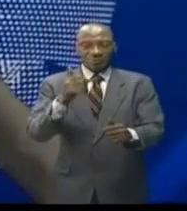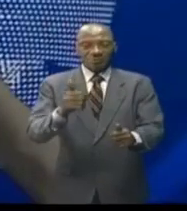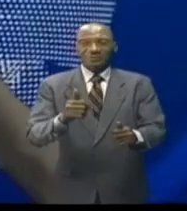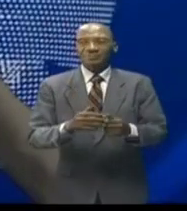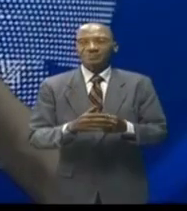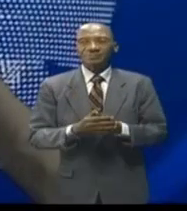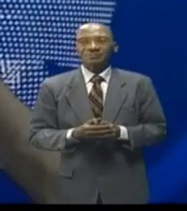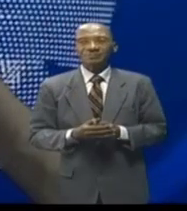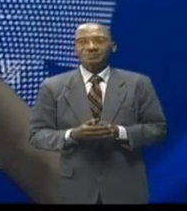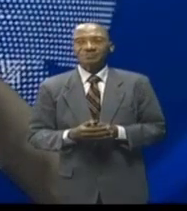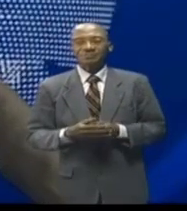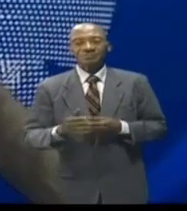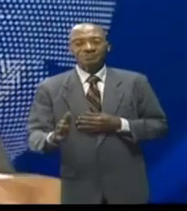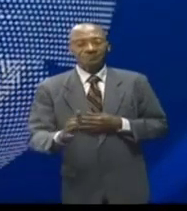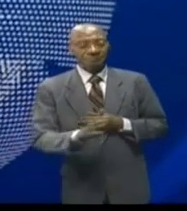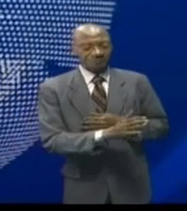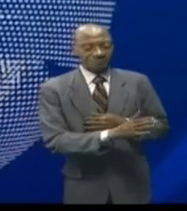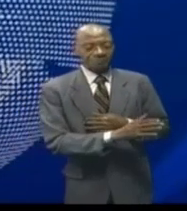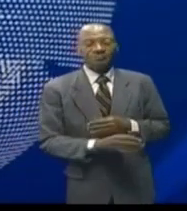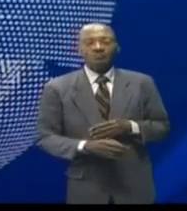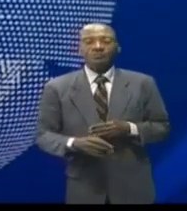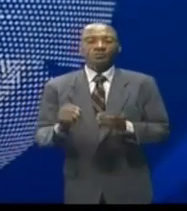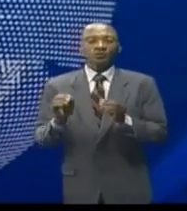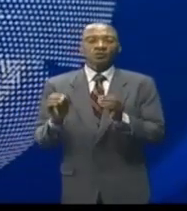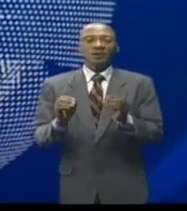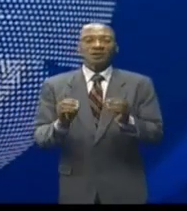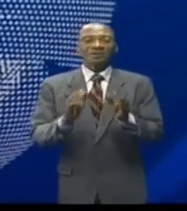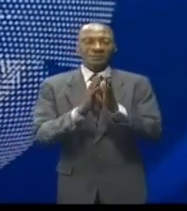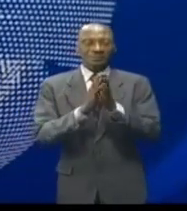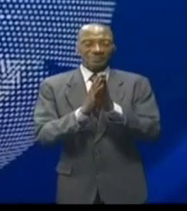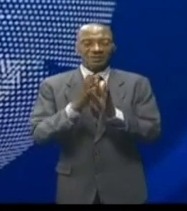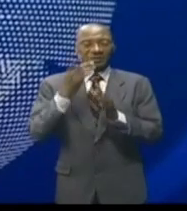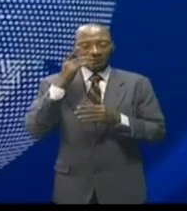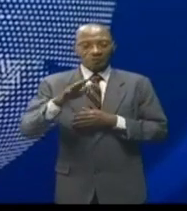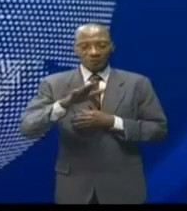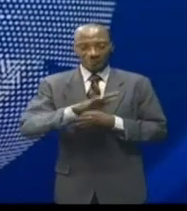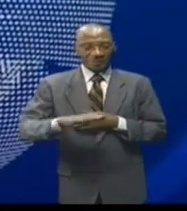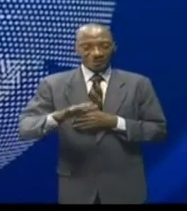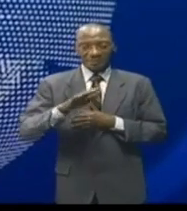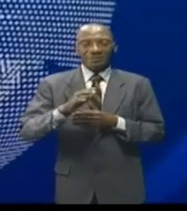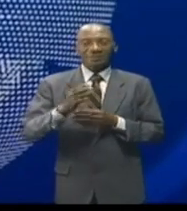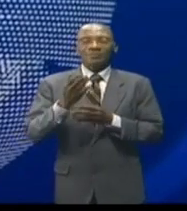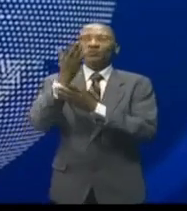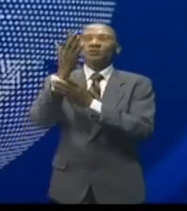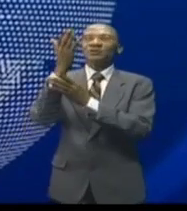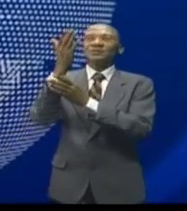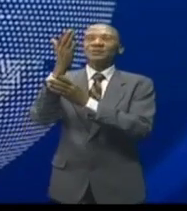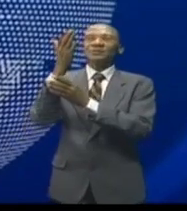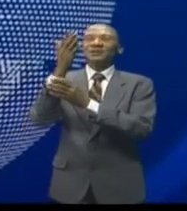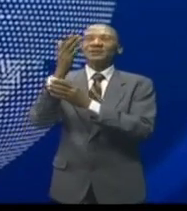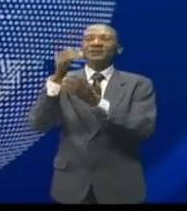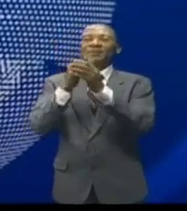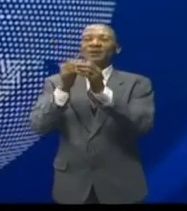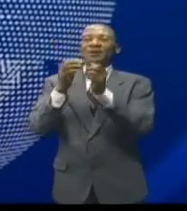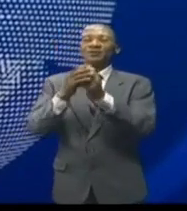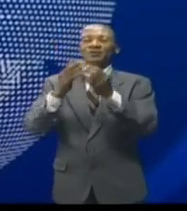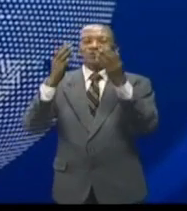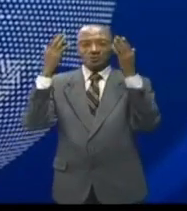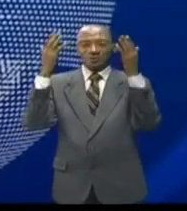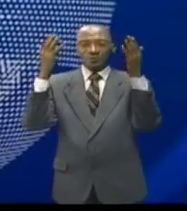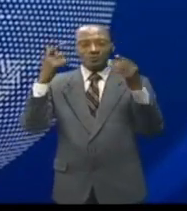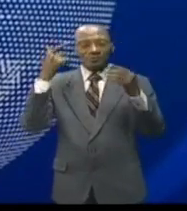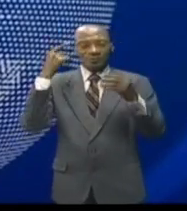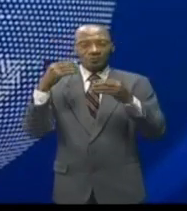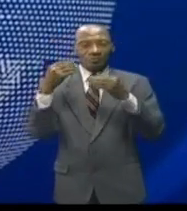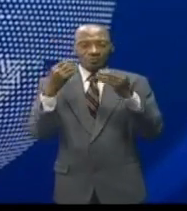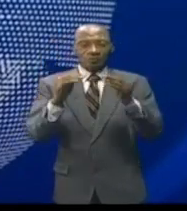une prière pour la nation a été organisée en vue d'implorer la miséricorde divine pour le retour définitive de la paix dans